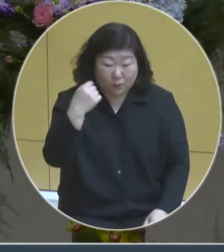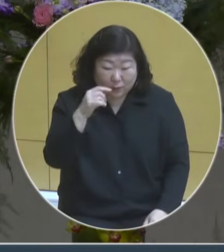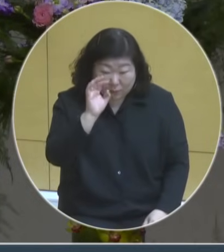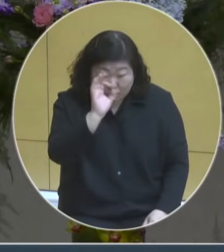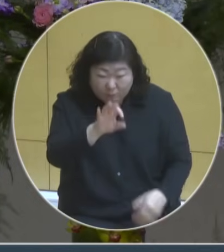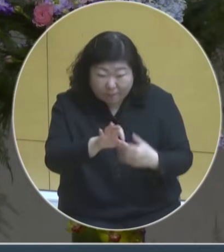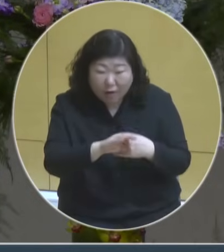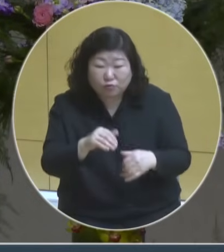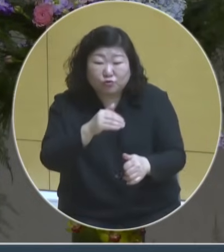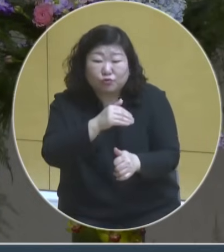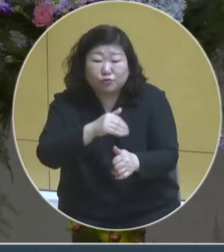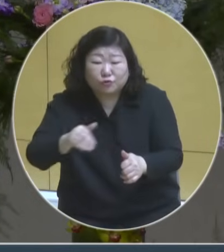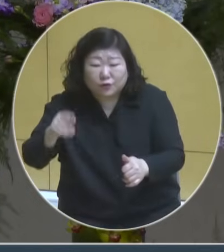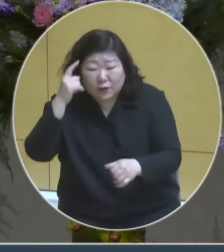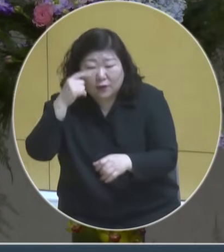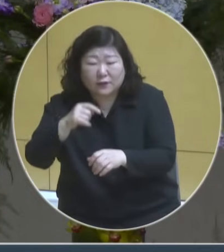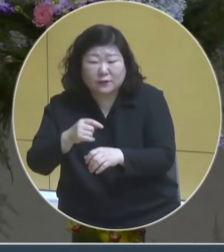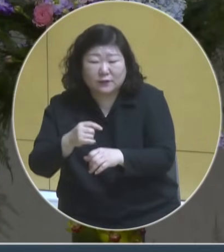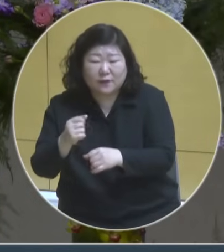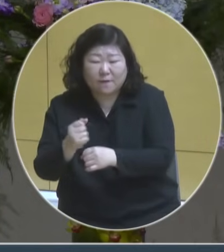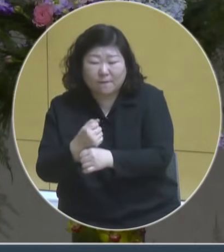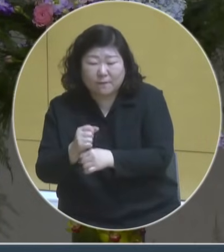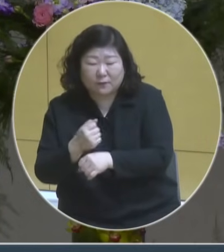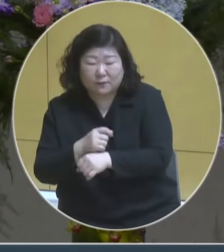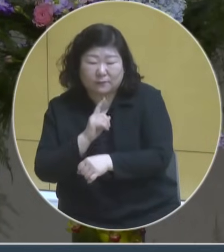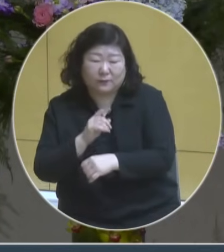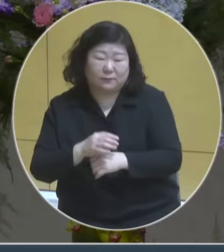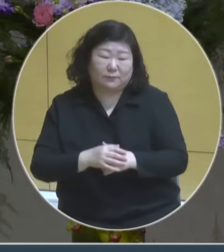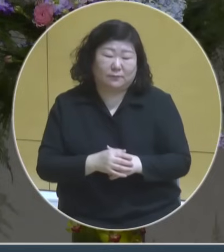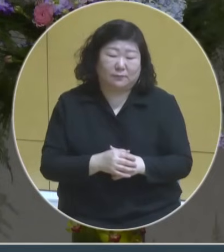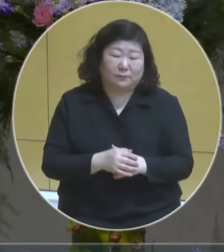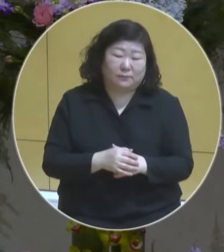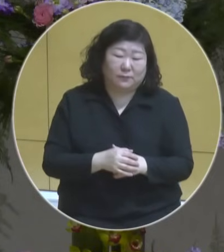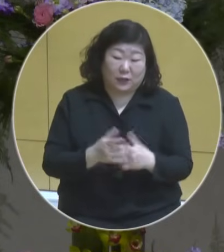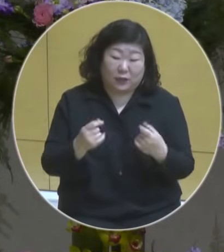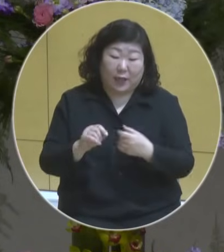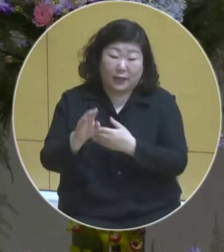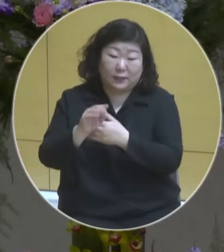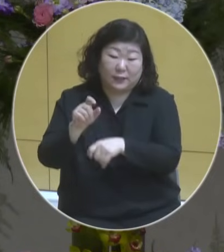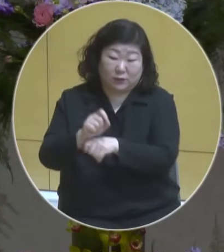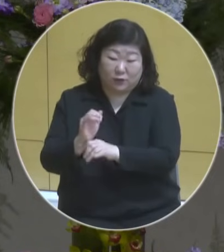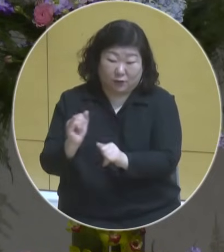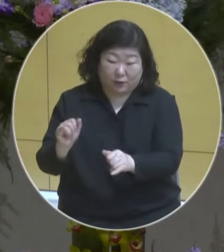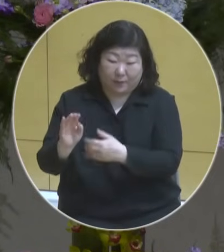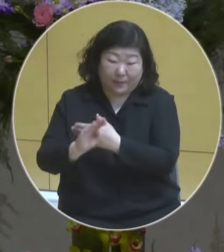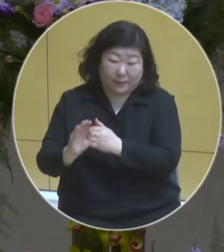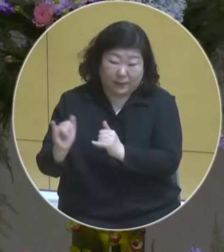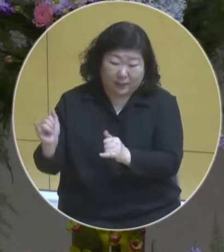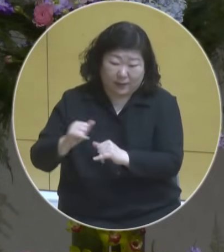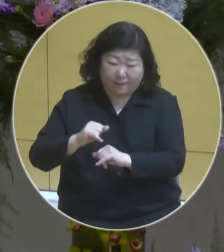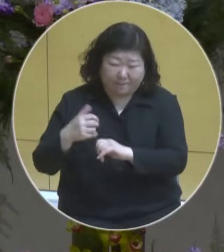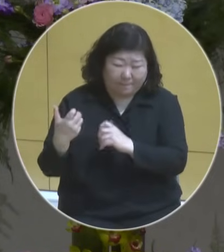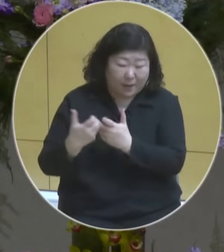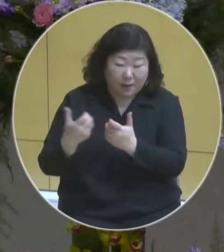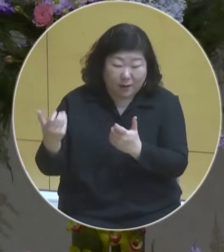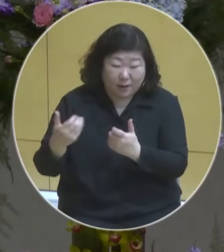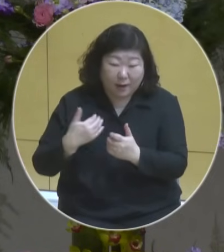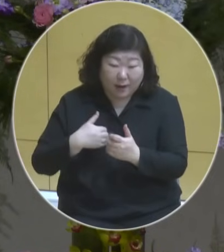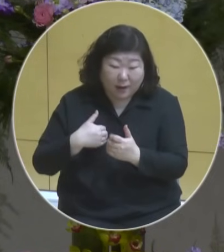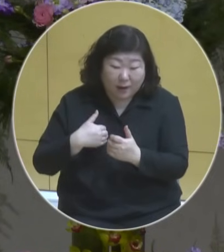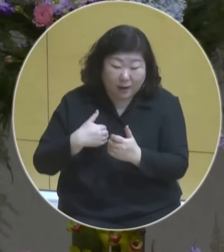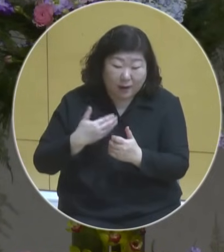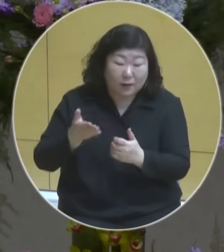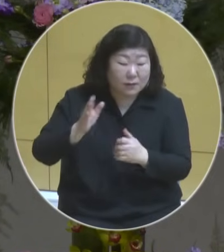의논하였다 했습니다 자 그러면 예수님은 이토록 서기관들과 바리새인들의 강렬한 반발을 아시면서도 치료하신